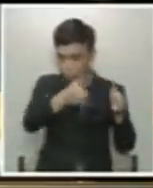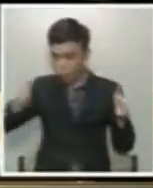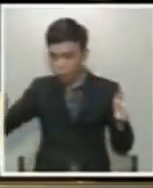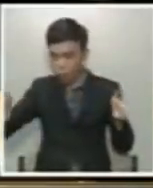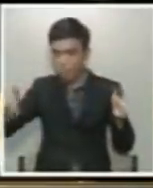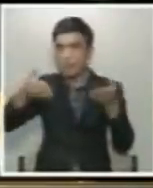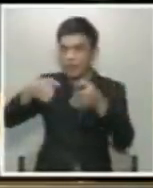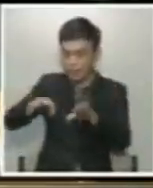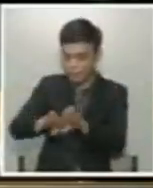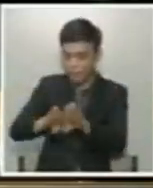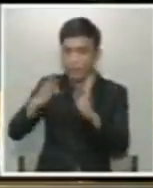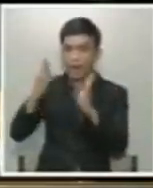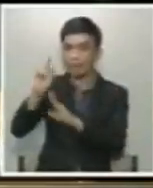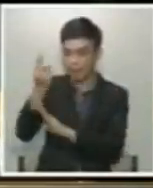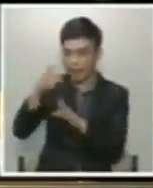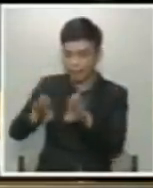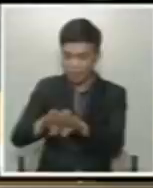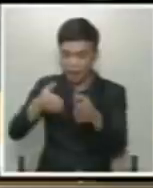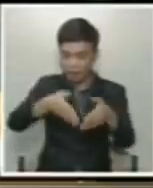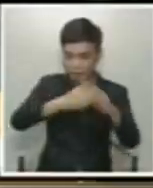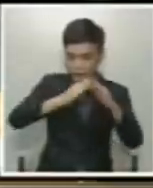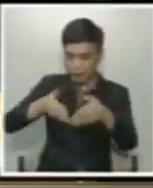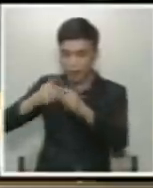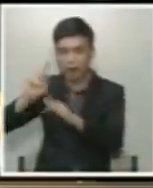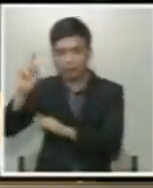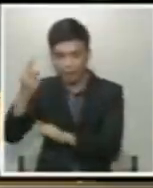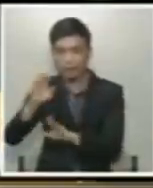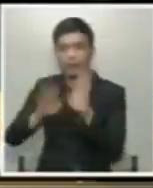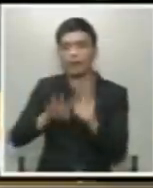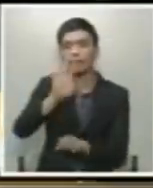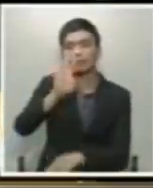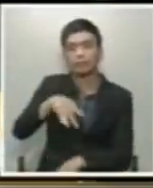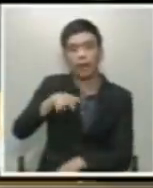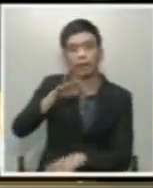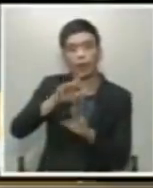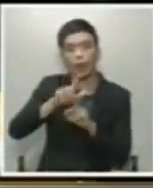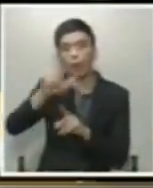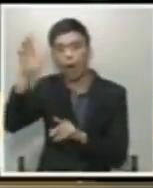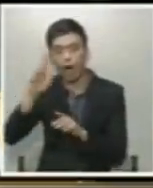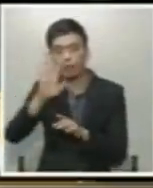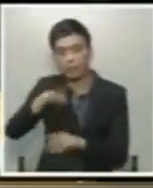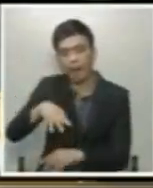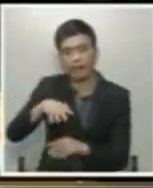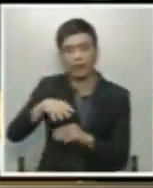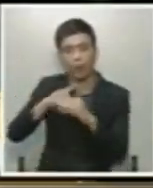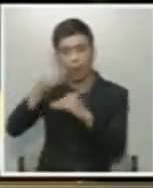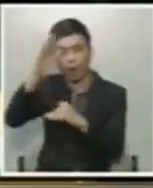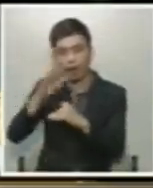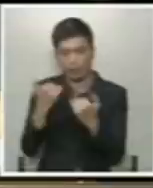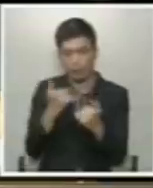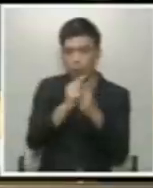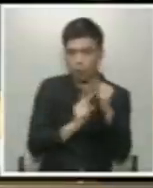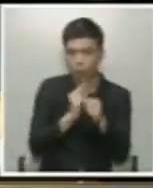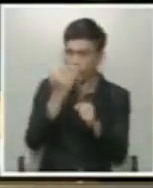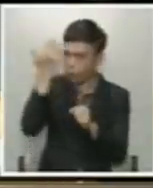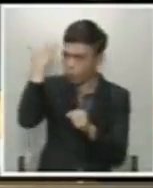เปิดใหม่สูงกว่าโรงงานปิด2เท่าตัวประมาณ 4,000 ต่อพันกว่าเป็นอย่างนี้มา10ปีแล้วนะครับตอนนี้